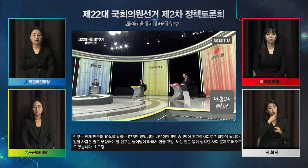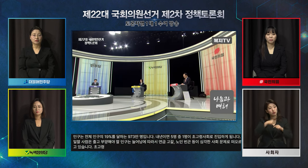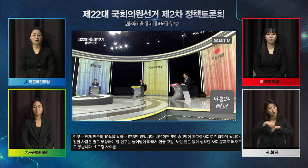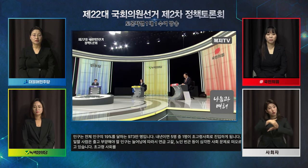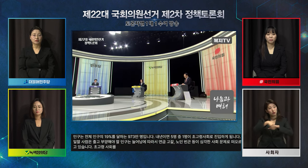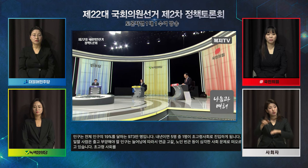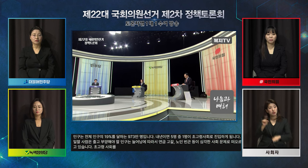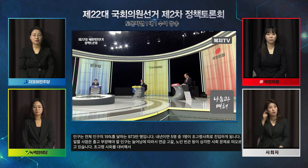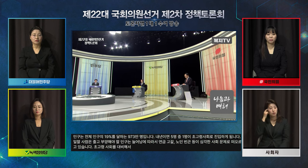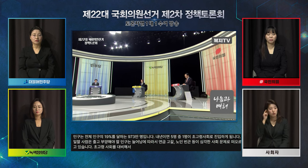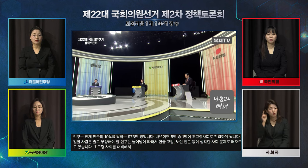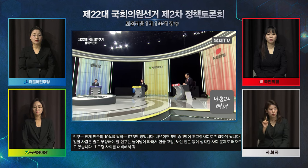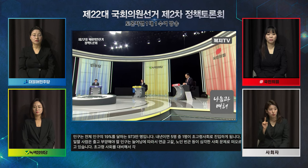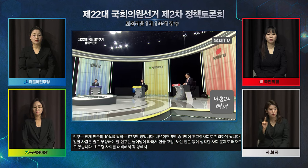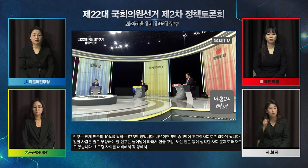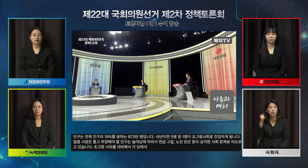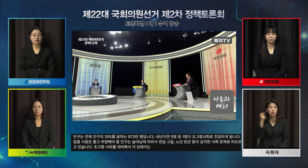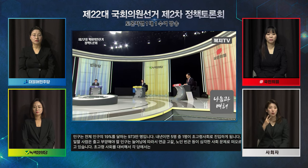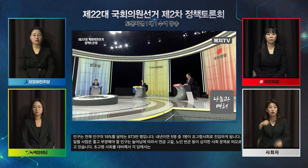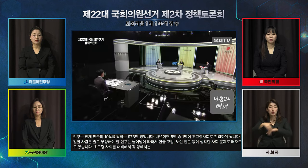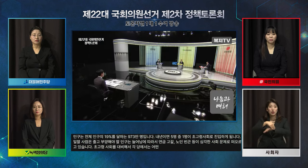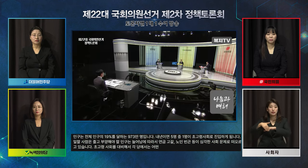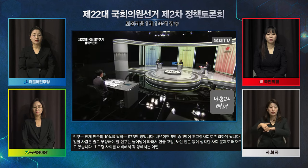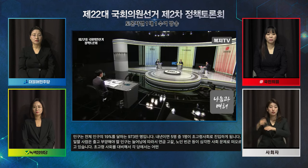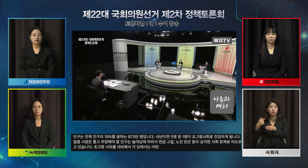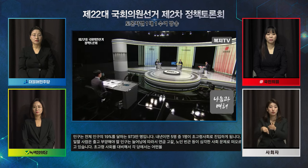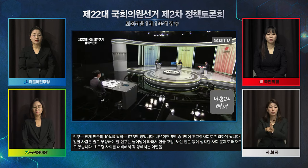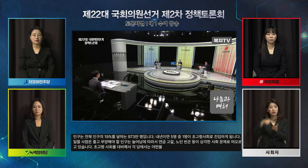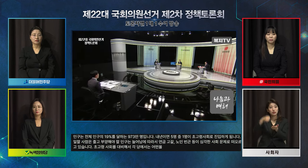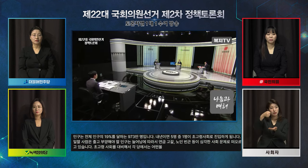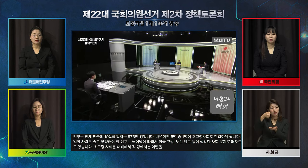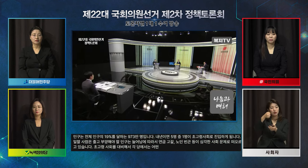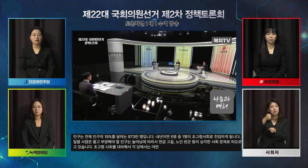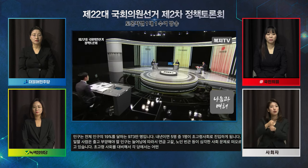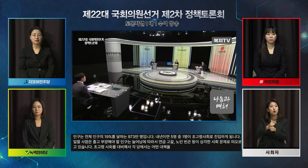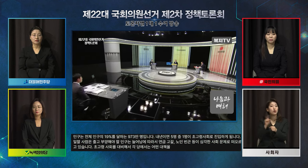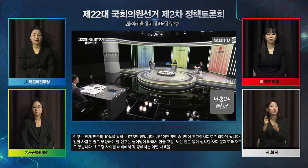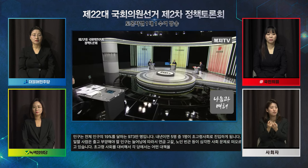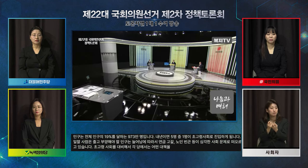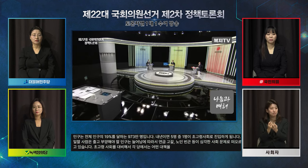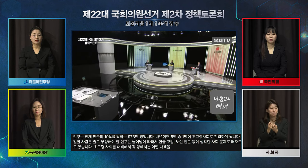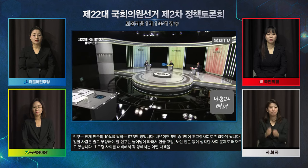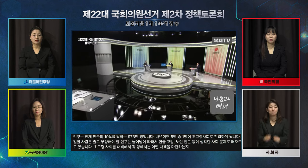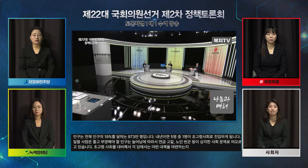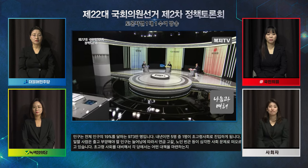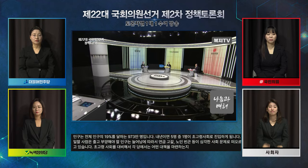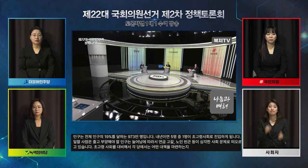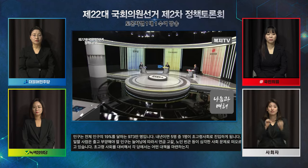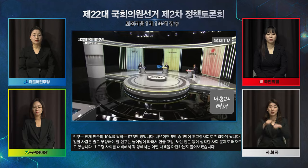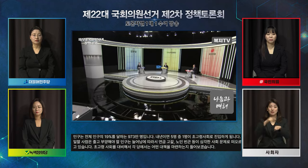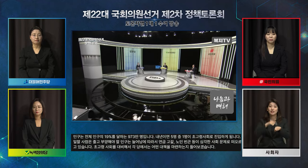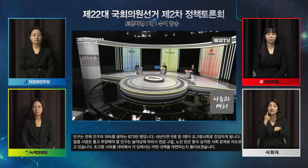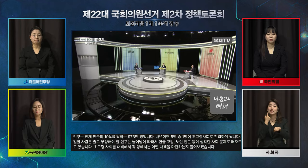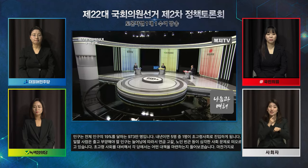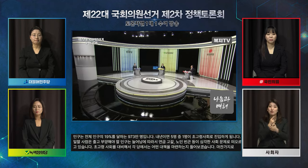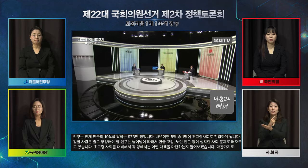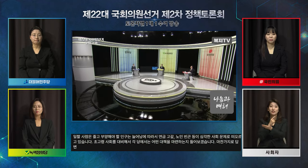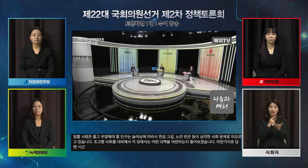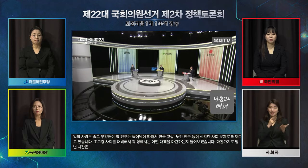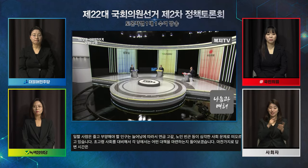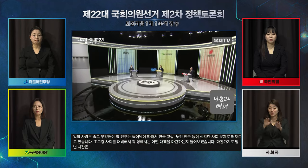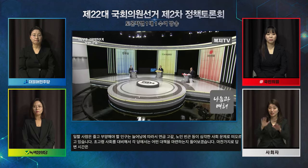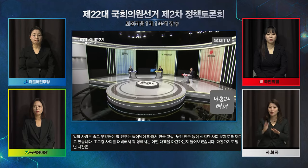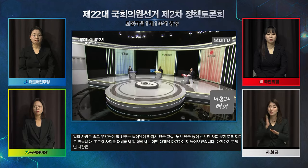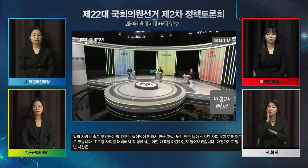정책 실현을 위한 재원 마련 방안까지 함께 들어보겠습니다. 마찬가지로 답변 시간은 1분입니다. 이번에는